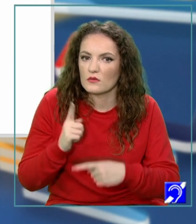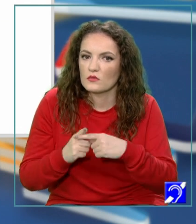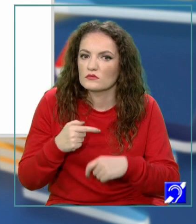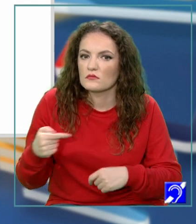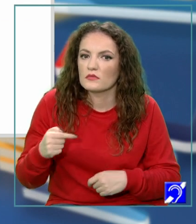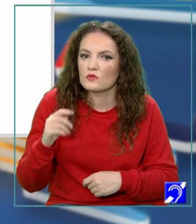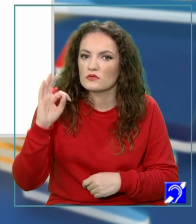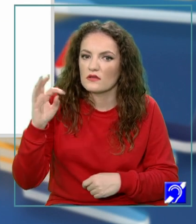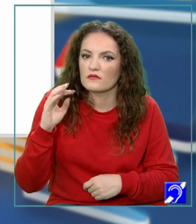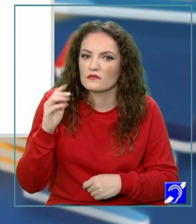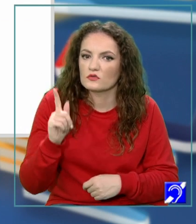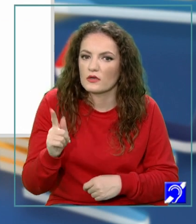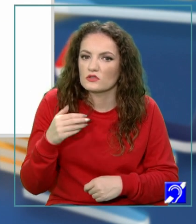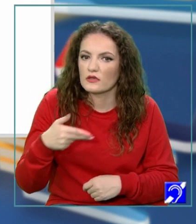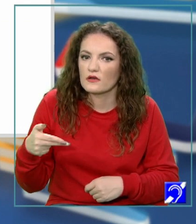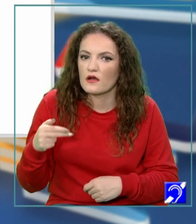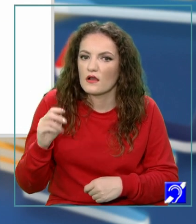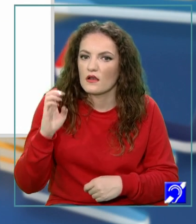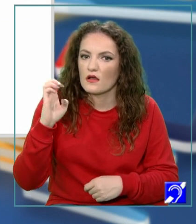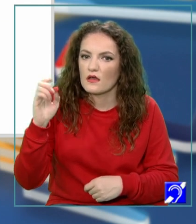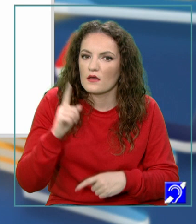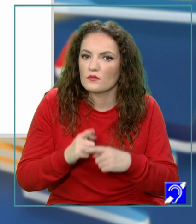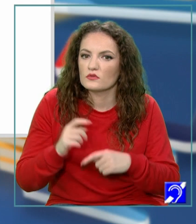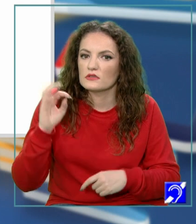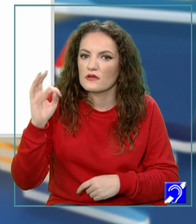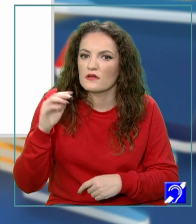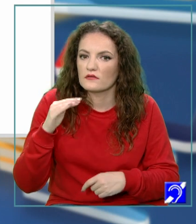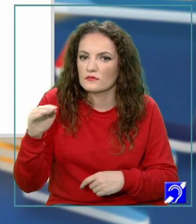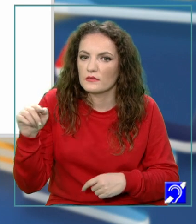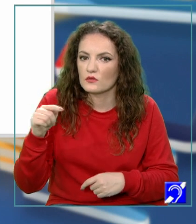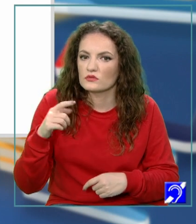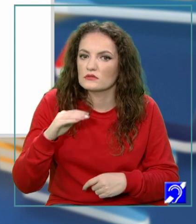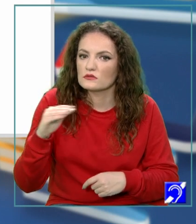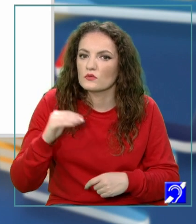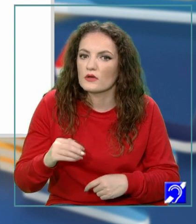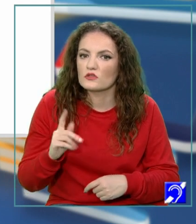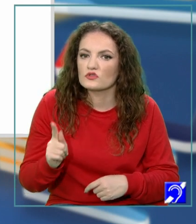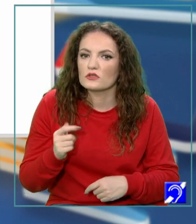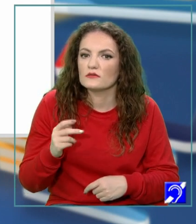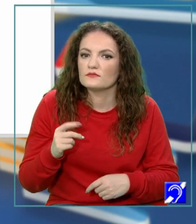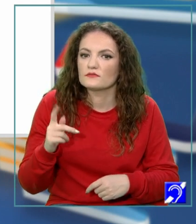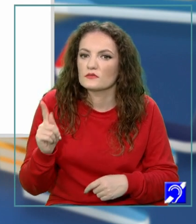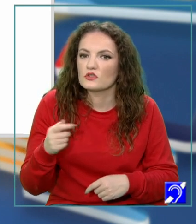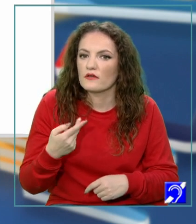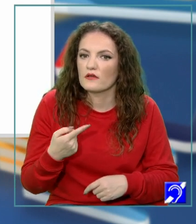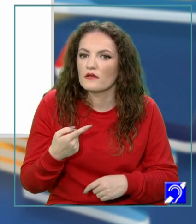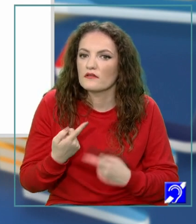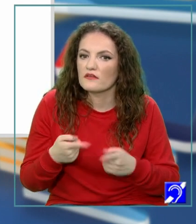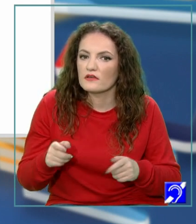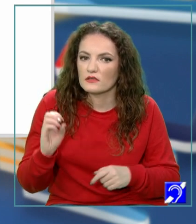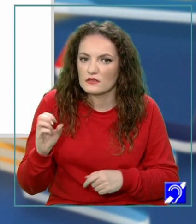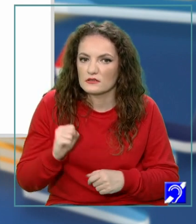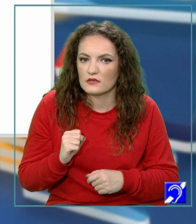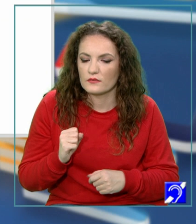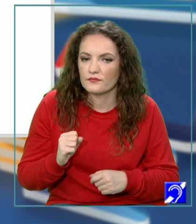plus f supra g. Ținem cont că numitorul trebuie să fie diferit de 0. 3. Dacă rapoartele nu au același numitor, prin amplificare le aducem